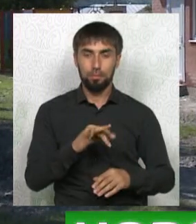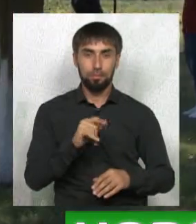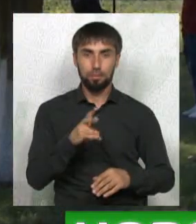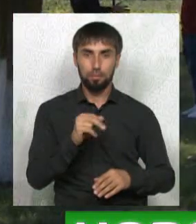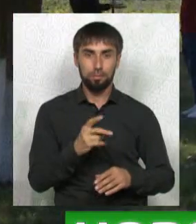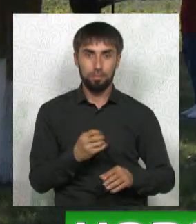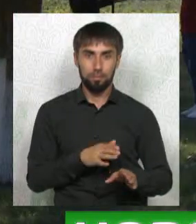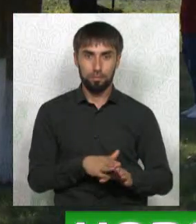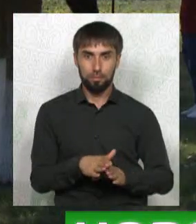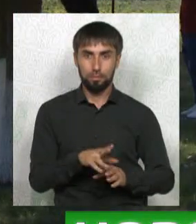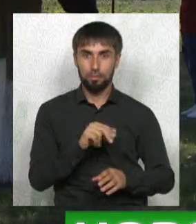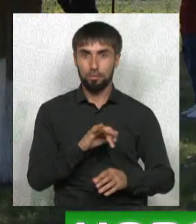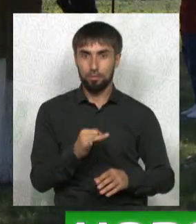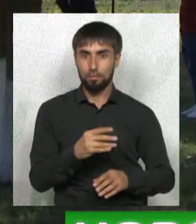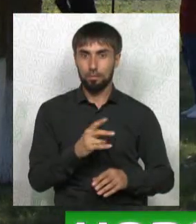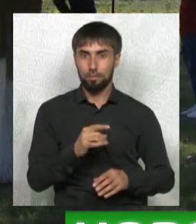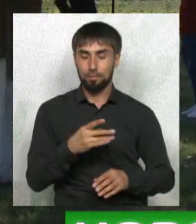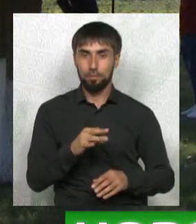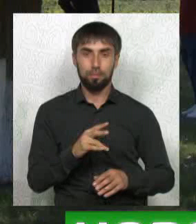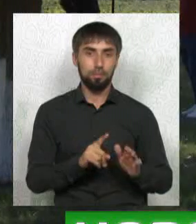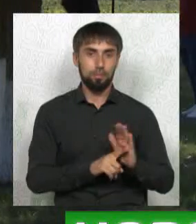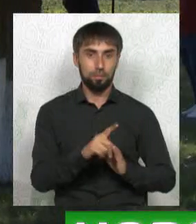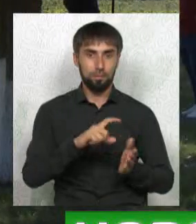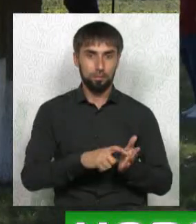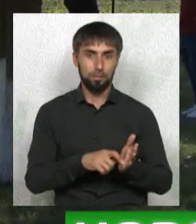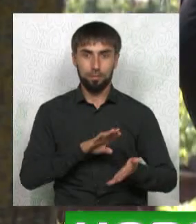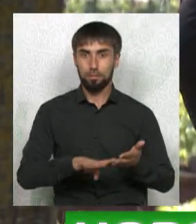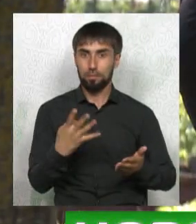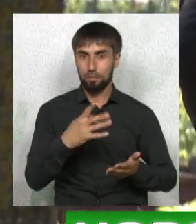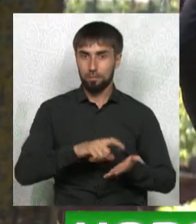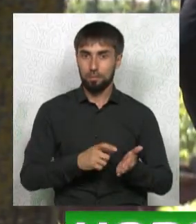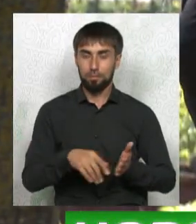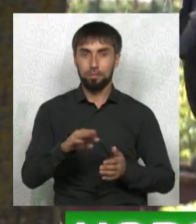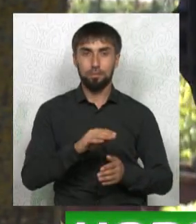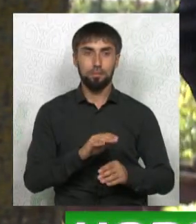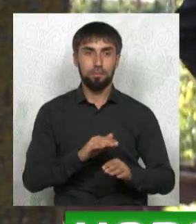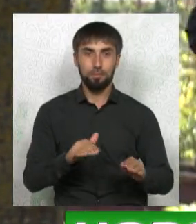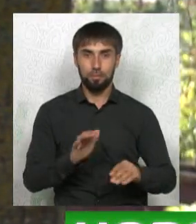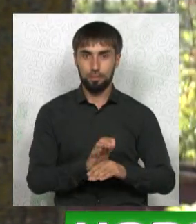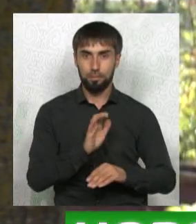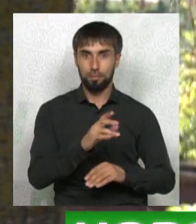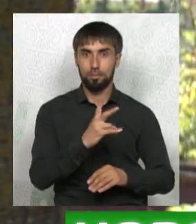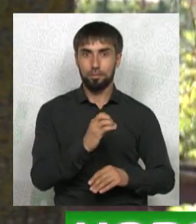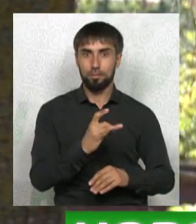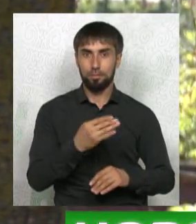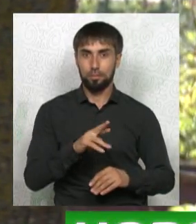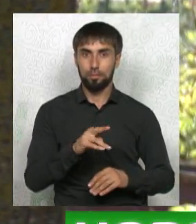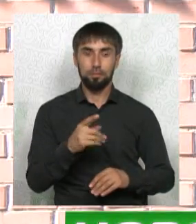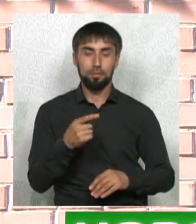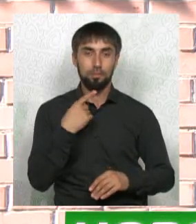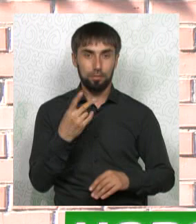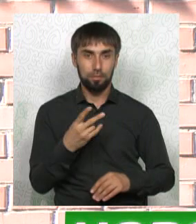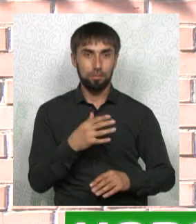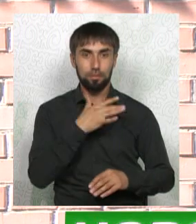не справляется, да и рассчитана на начальные классы. После 4 класса детей отправляют на обучение в Нестеровское. Стоит отметить,